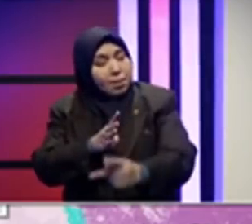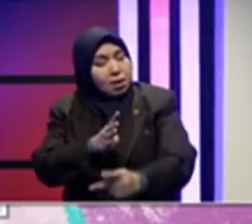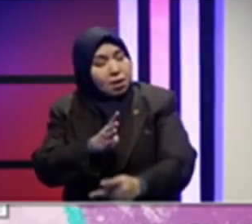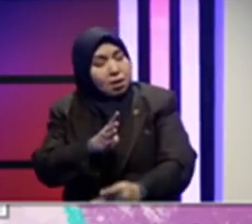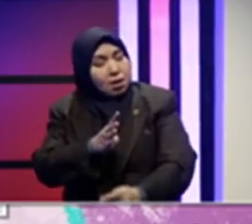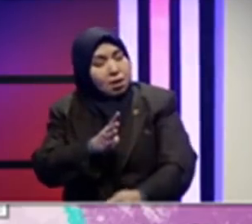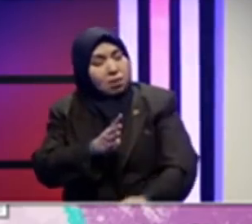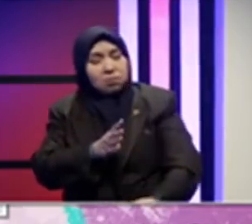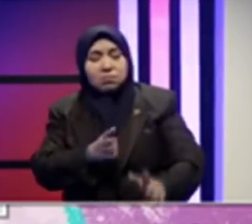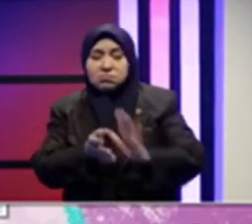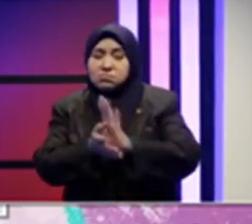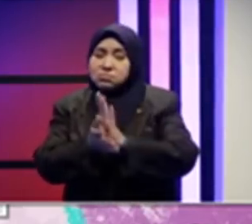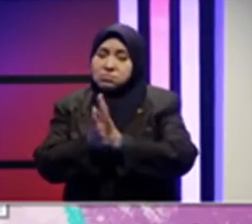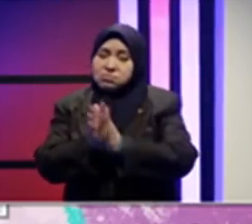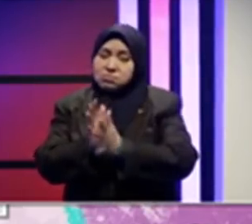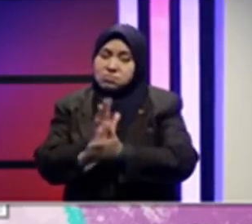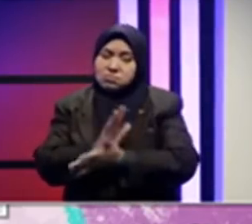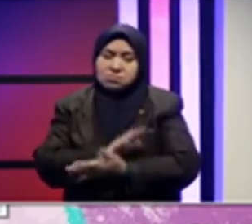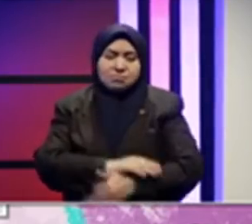تمترن بها